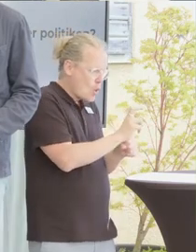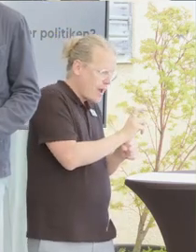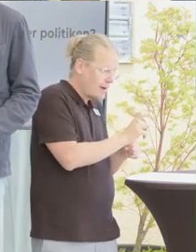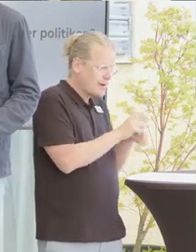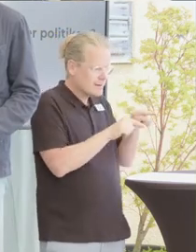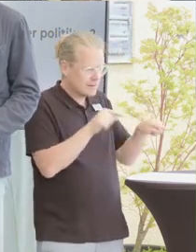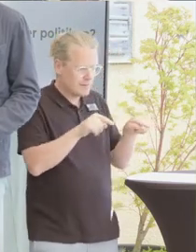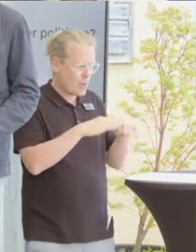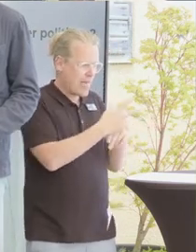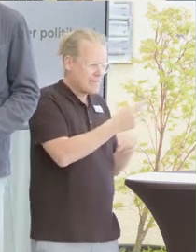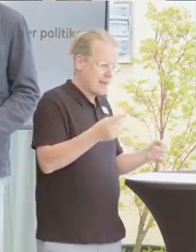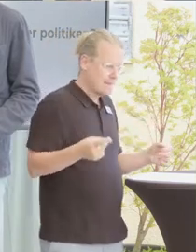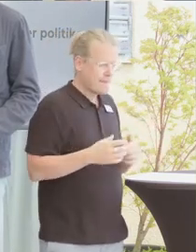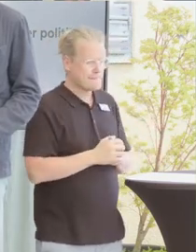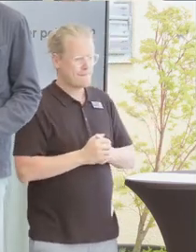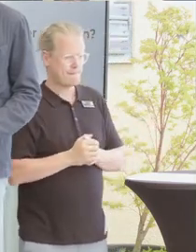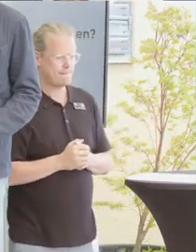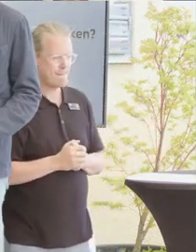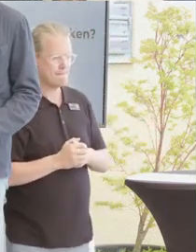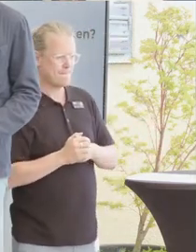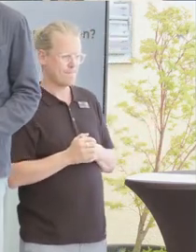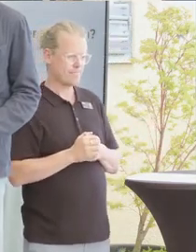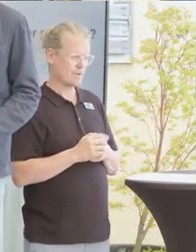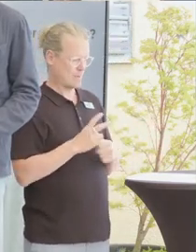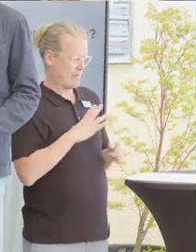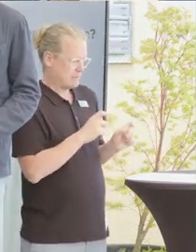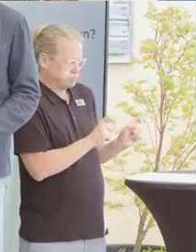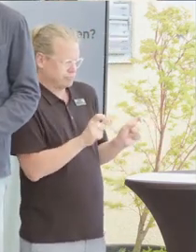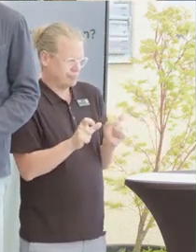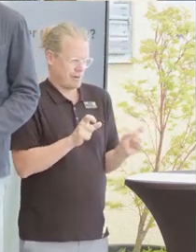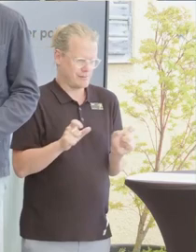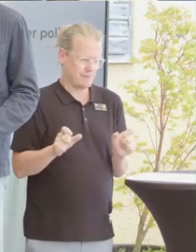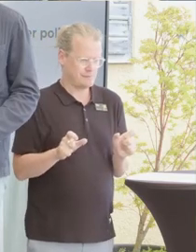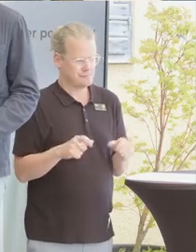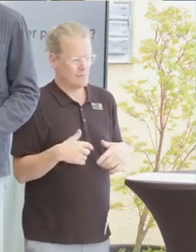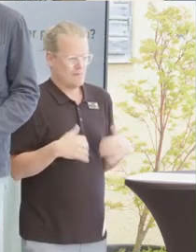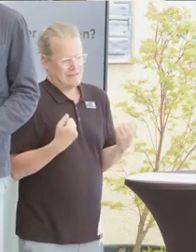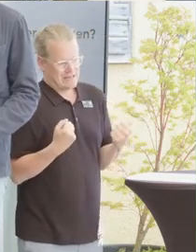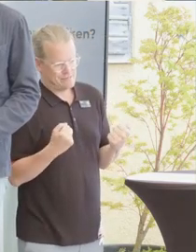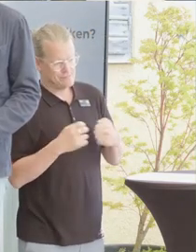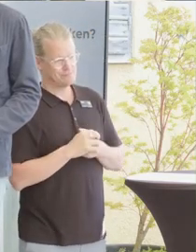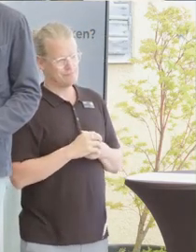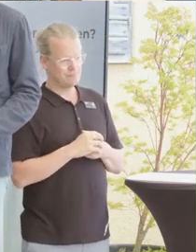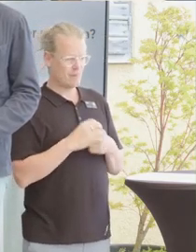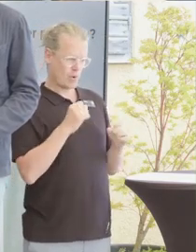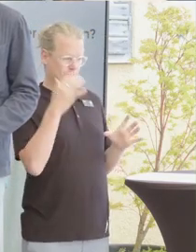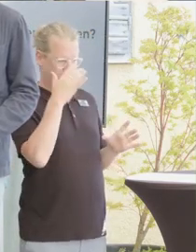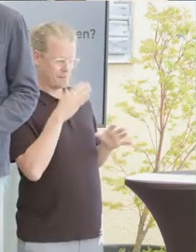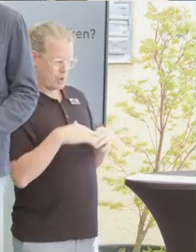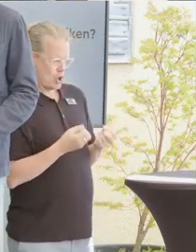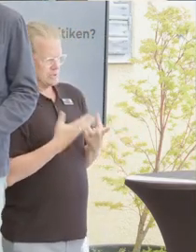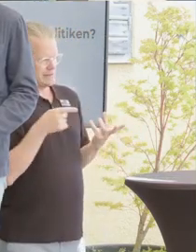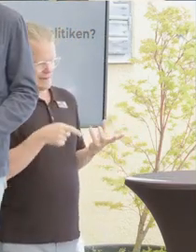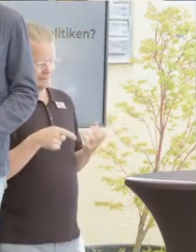hur har den här forskningen egentligen gjorts. Och där tror jag att det är väldigt viktigt att fundera på hur kan vi lösa de här utmaningarna. Fredrik är inne på